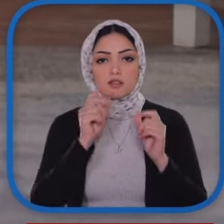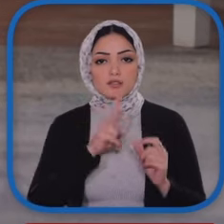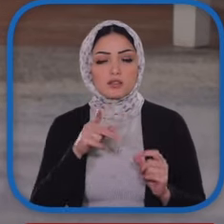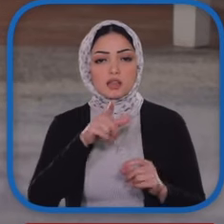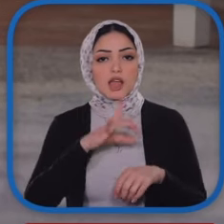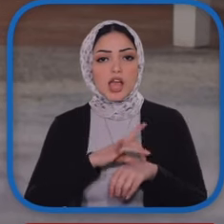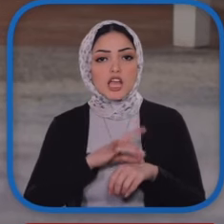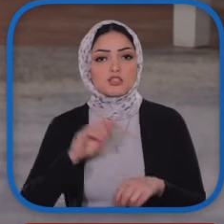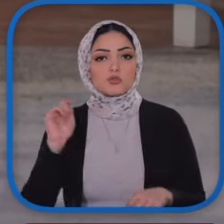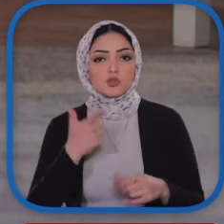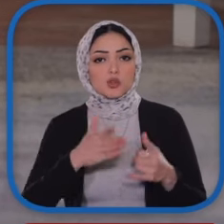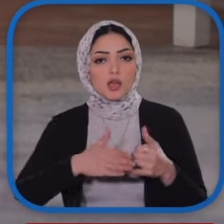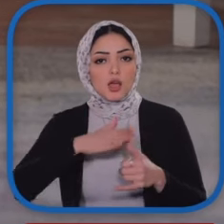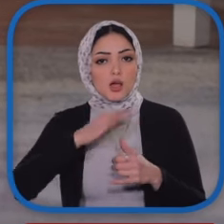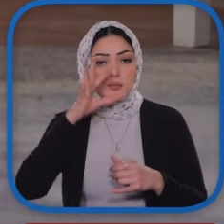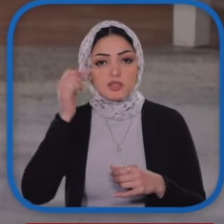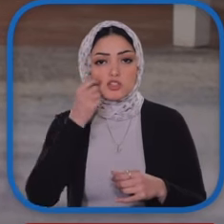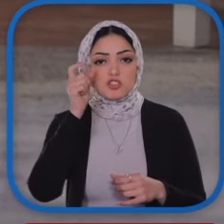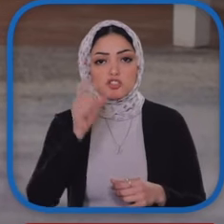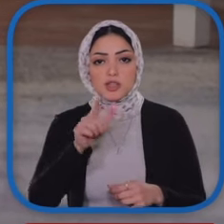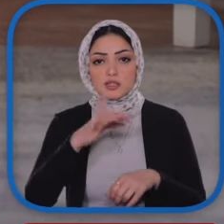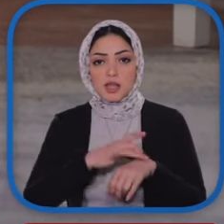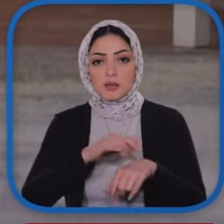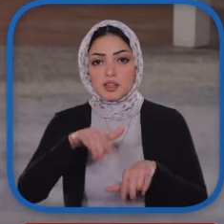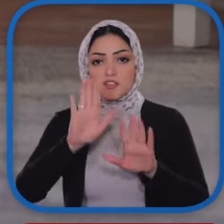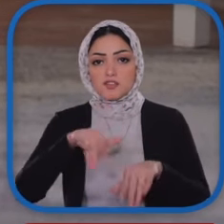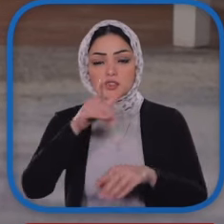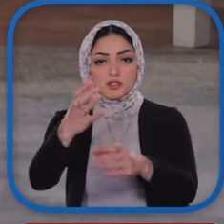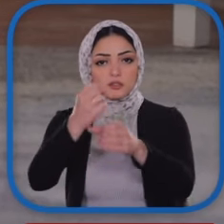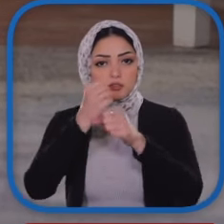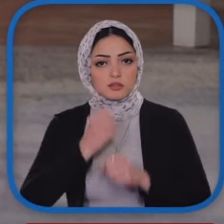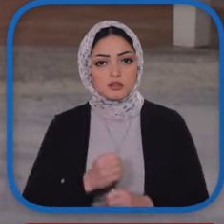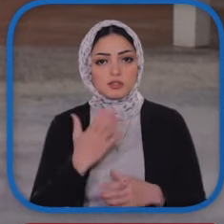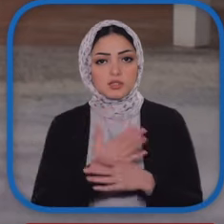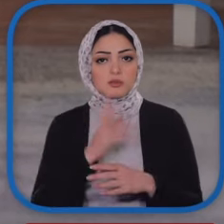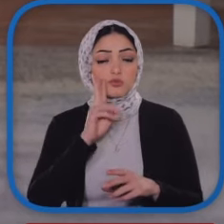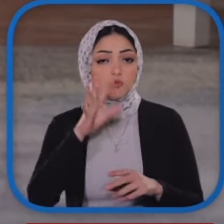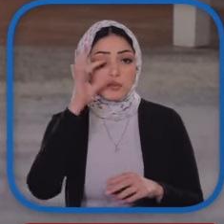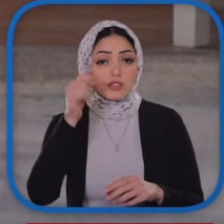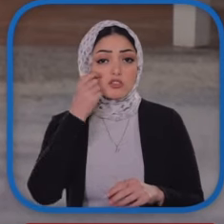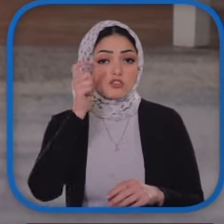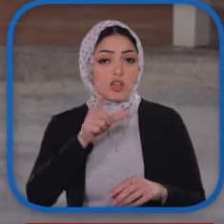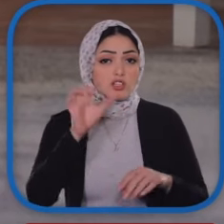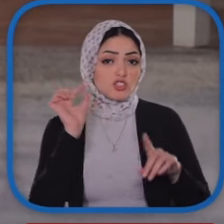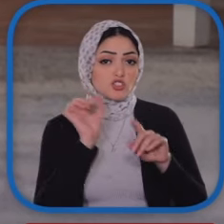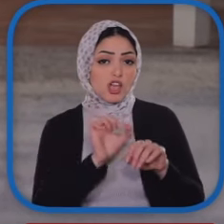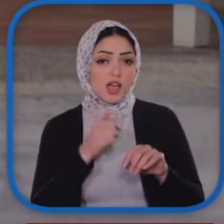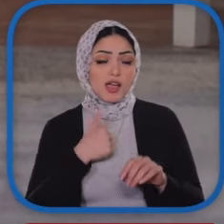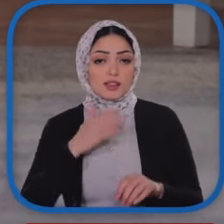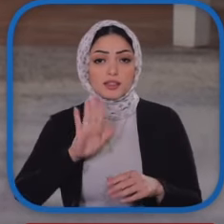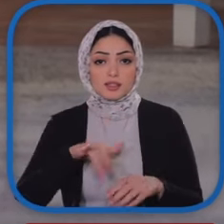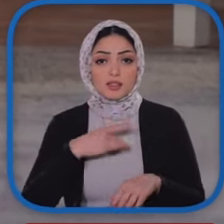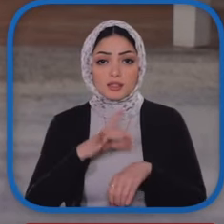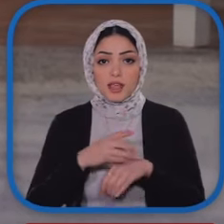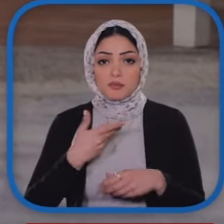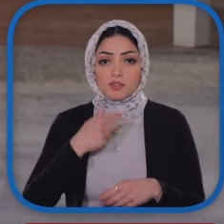خدمة الكشف السريع عن الإصابة بفيروس بي، فعشان كده المريض اللي حتى لو عنده شك ومش عارف هو فعلا مصاب